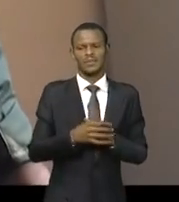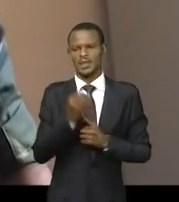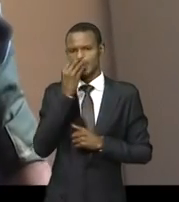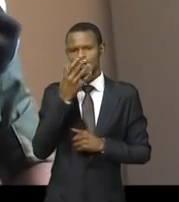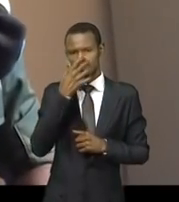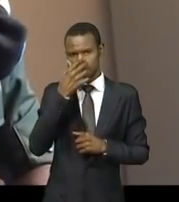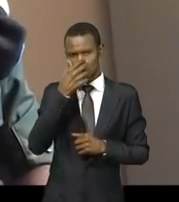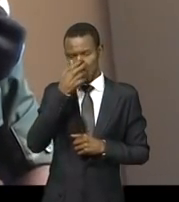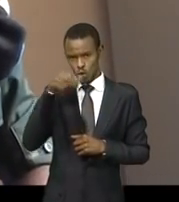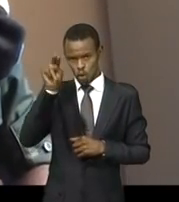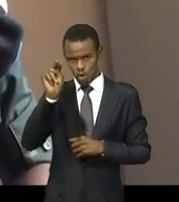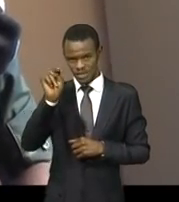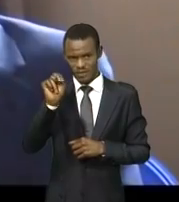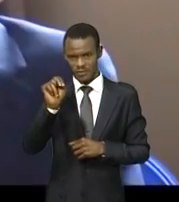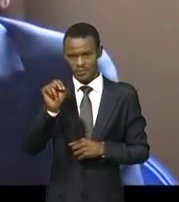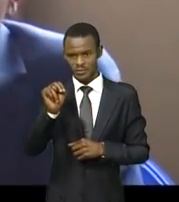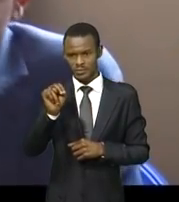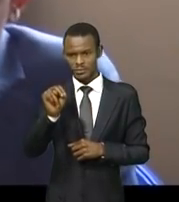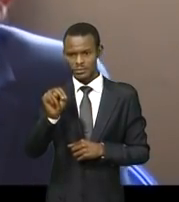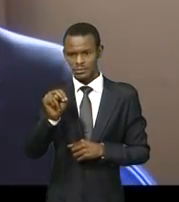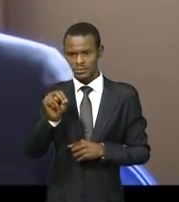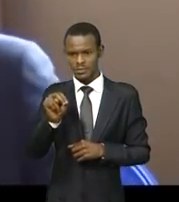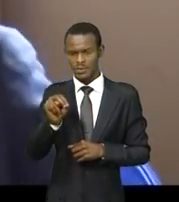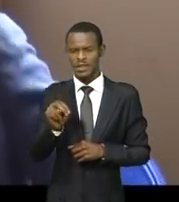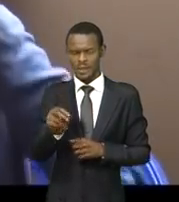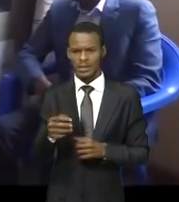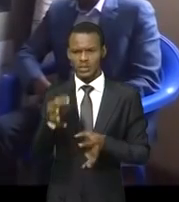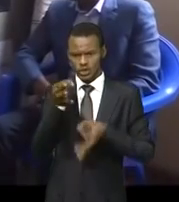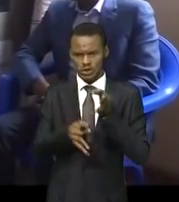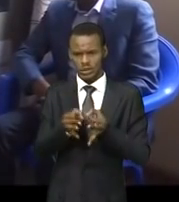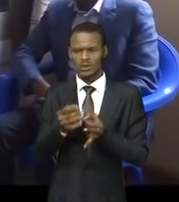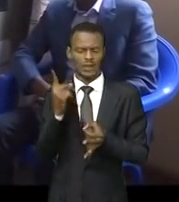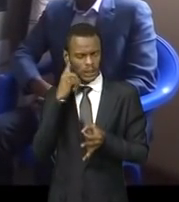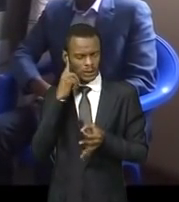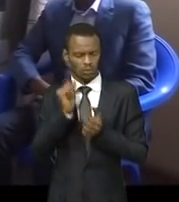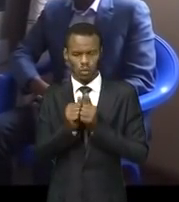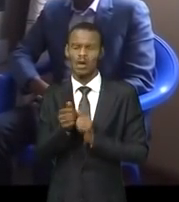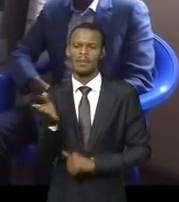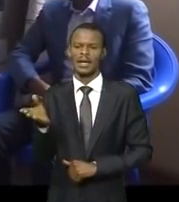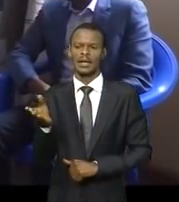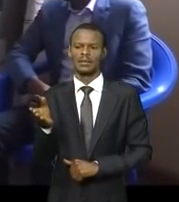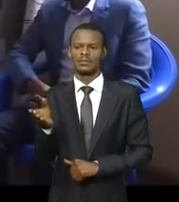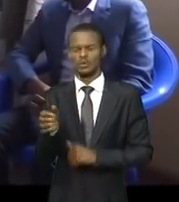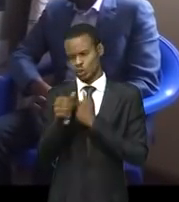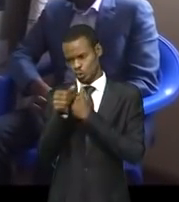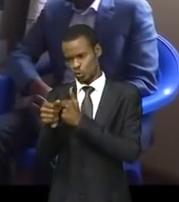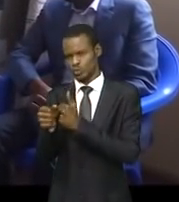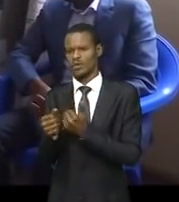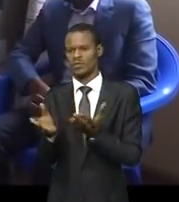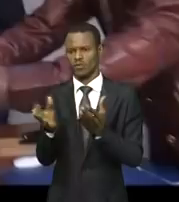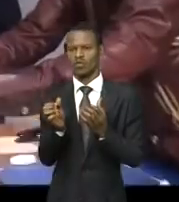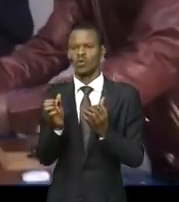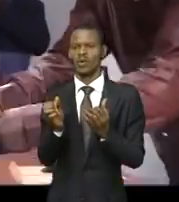Kivu où la justice s'est saisie du dossier pour remettre l'État congolais dans ses droits et sanctionner